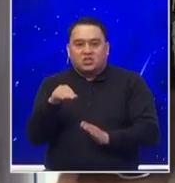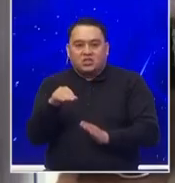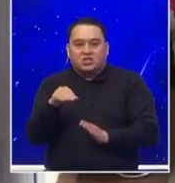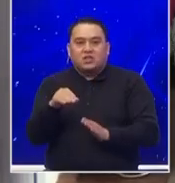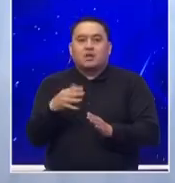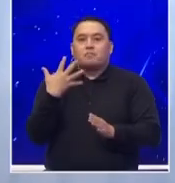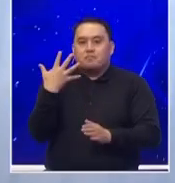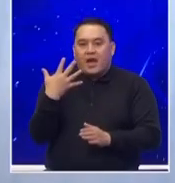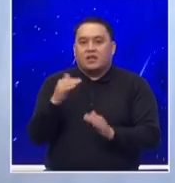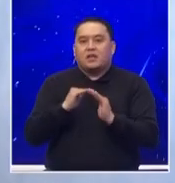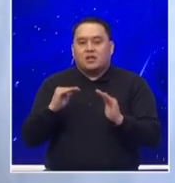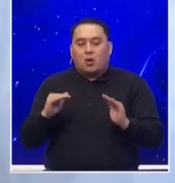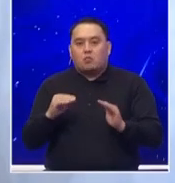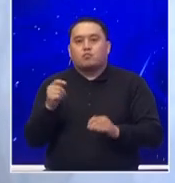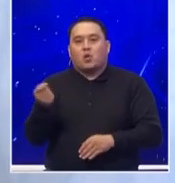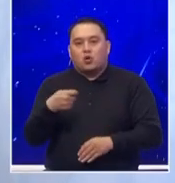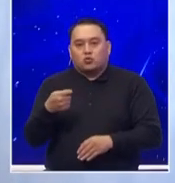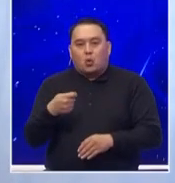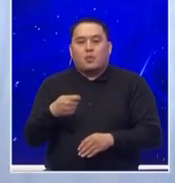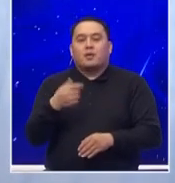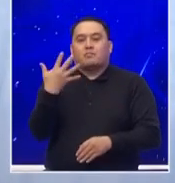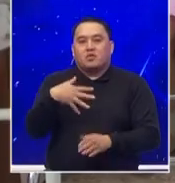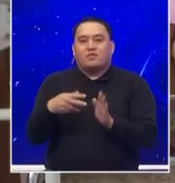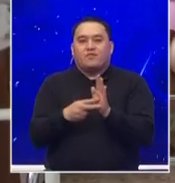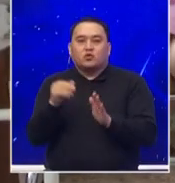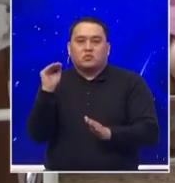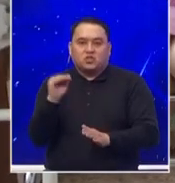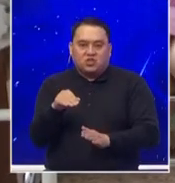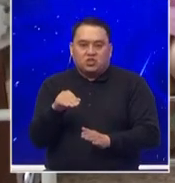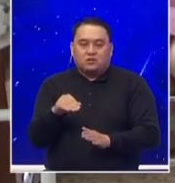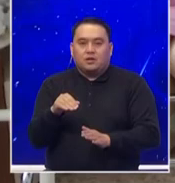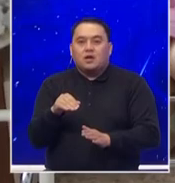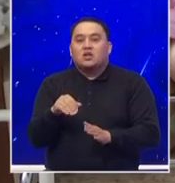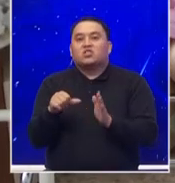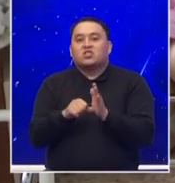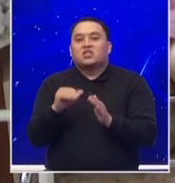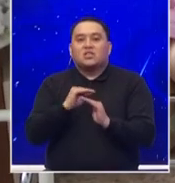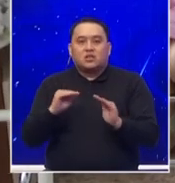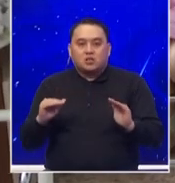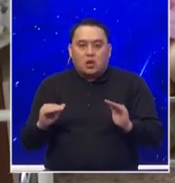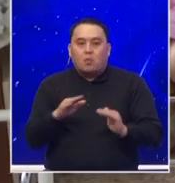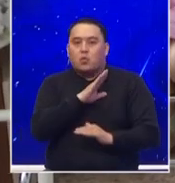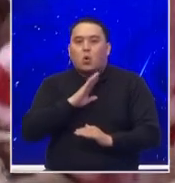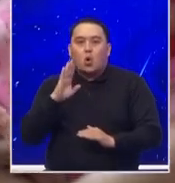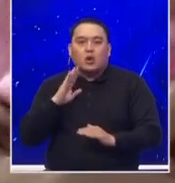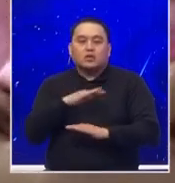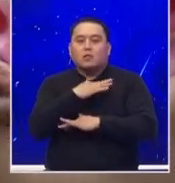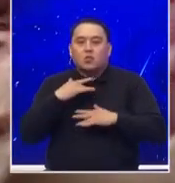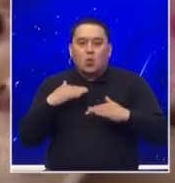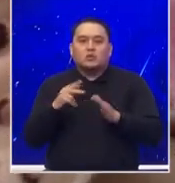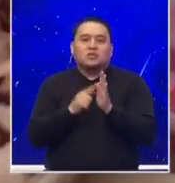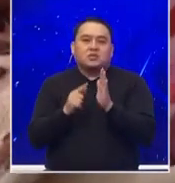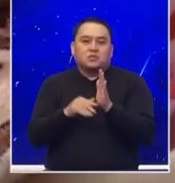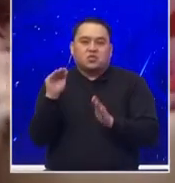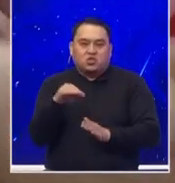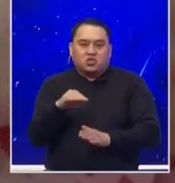Когда в семье пятеро ребятишек, то пособие будет достигать 58 400 тенге. На шестерых детей многодетные матери получат до 70